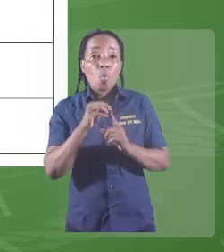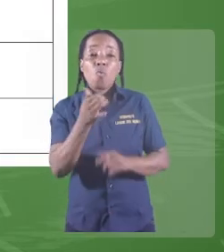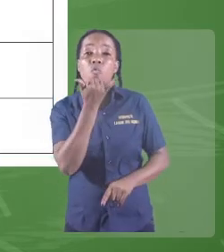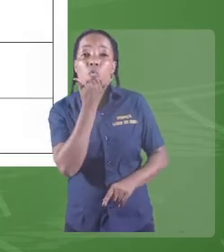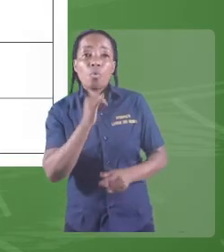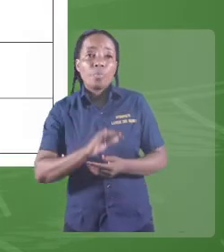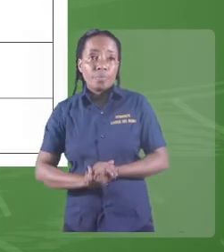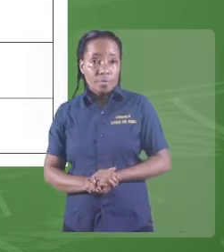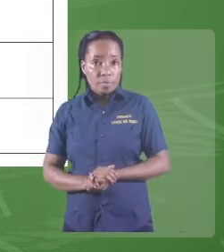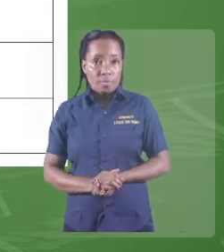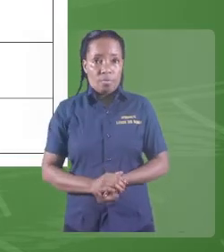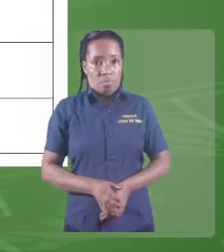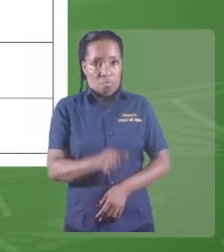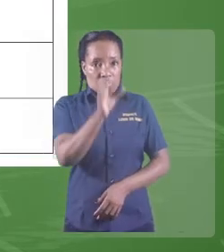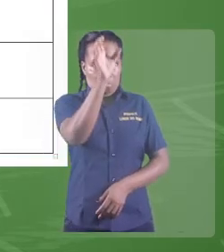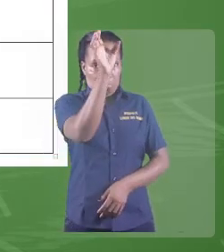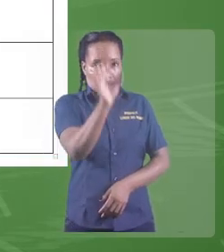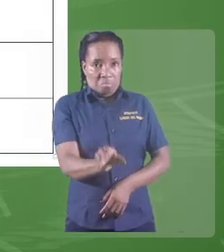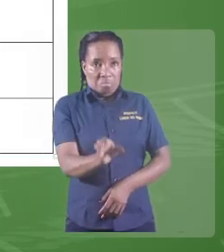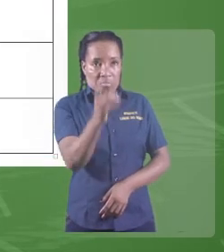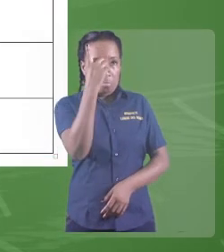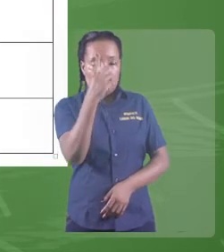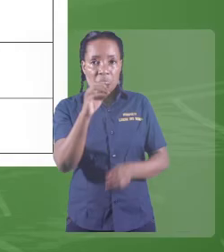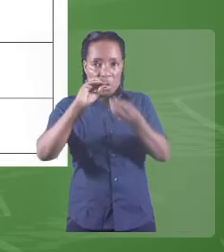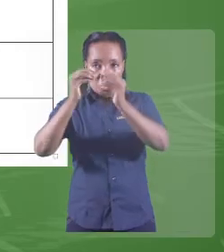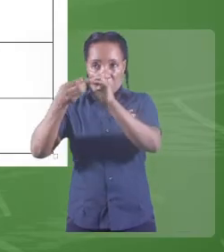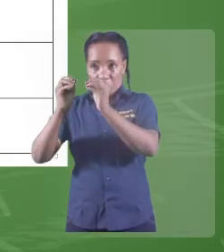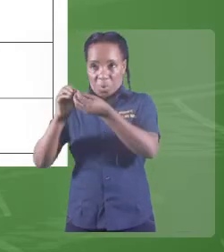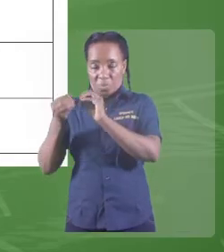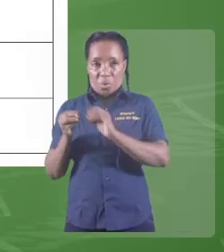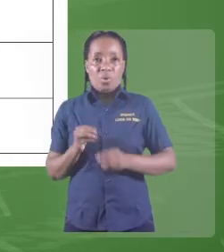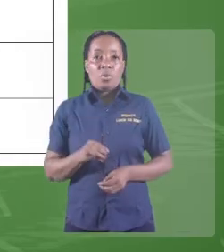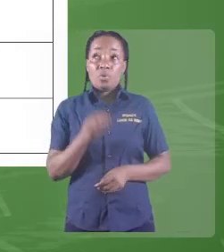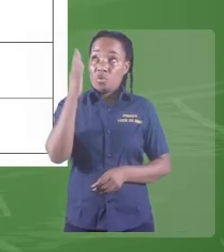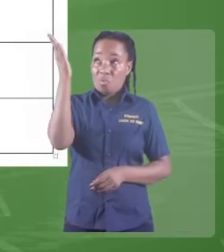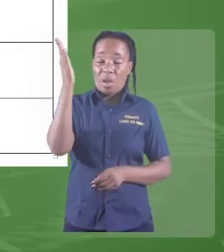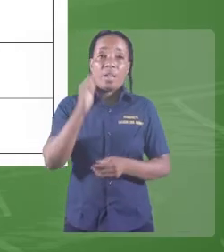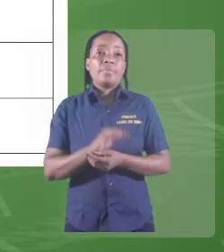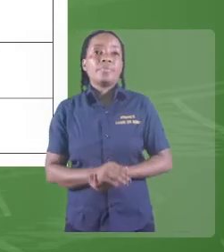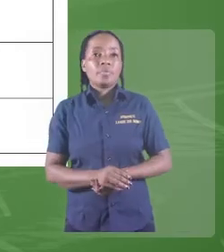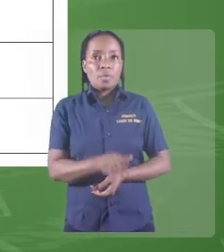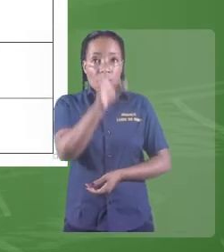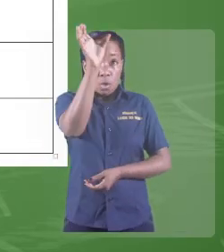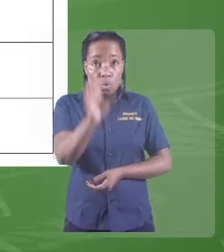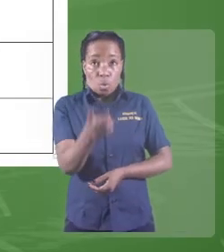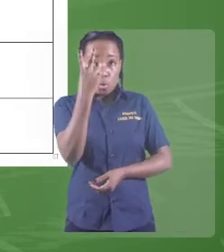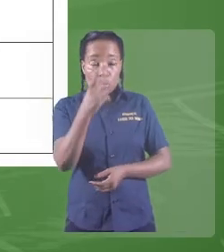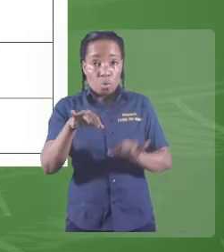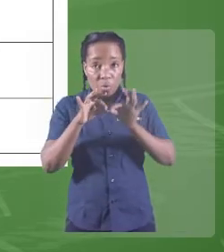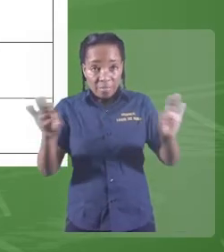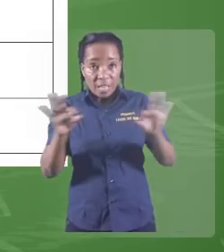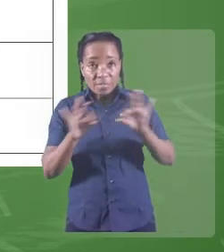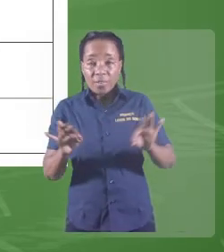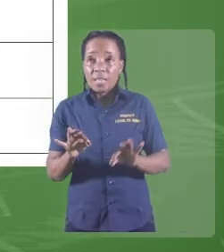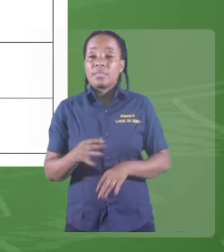colonne, on a les numéros des affirmations. Dans la seconde colonne, les affirmations. Dans la